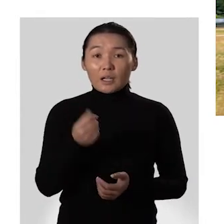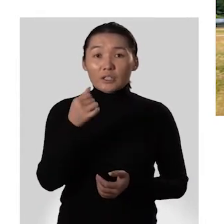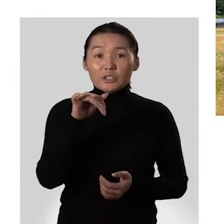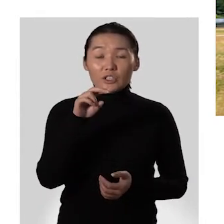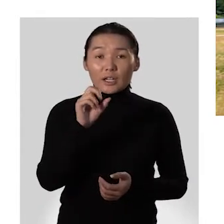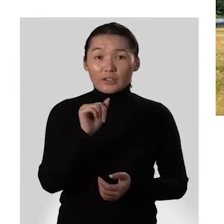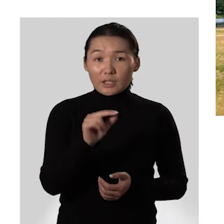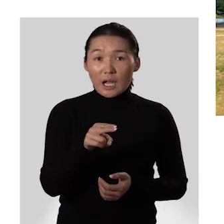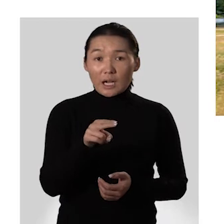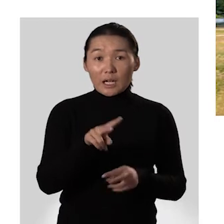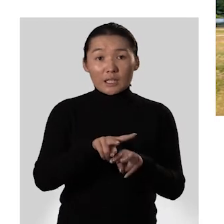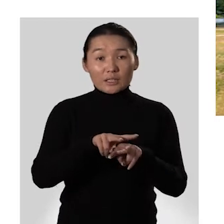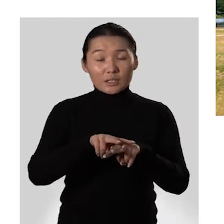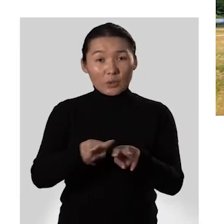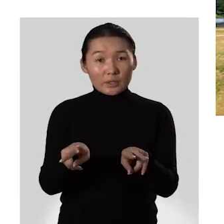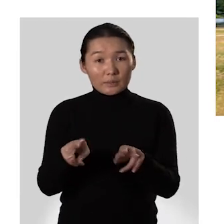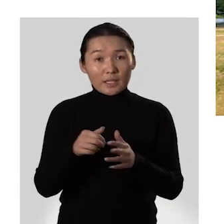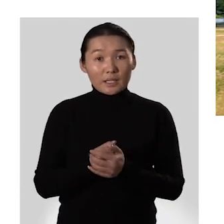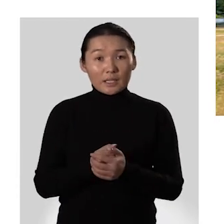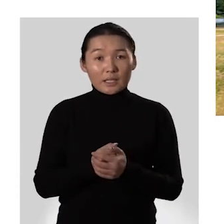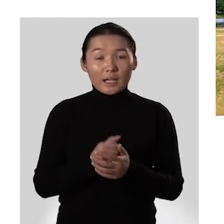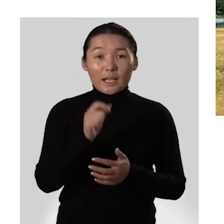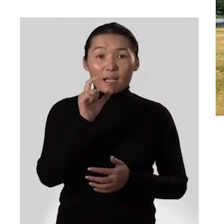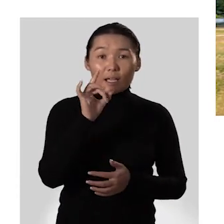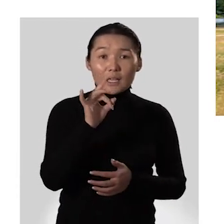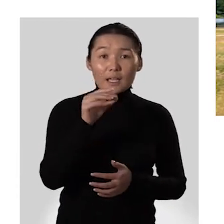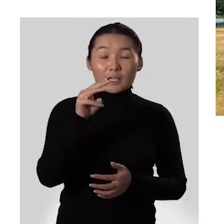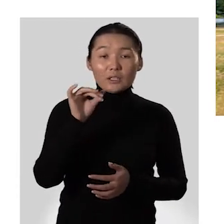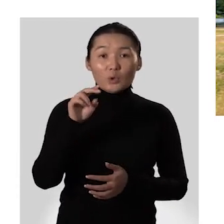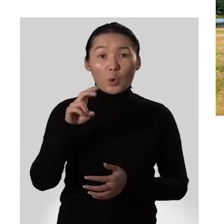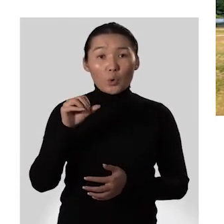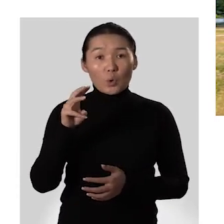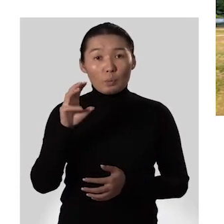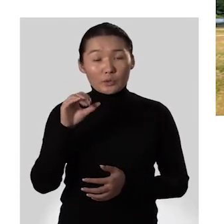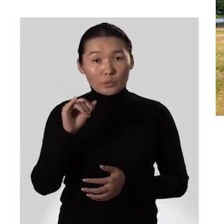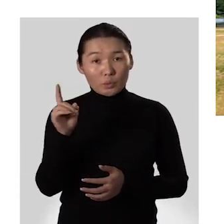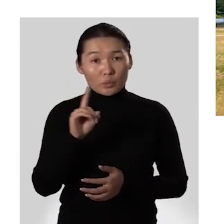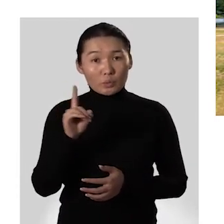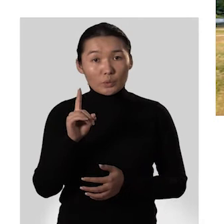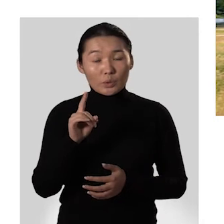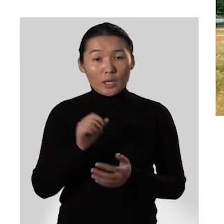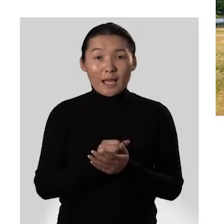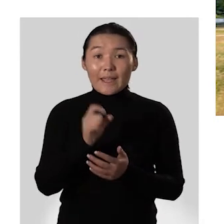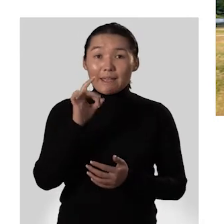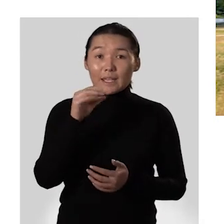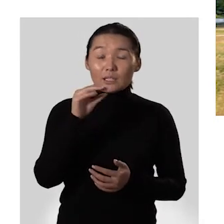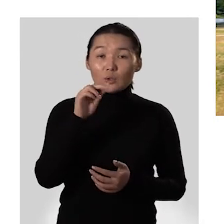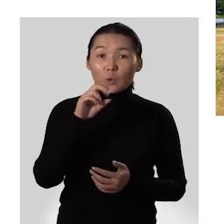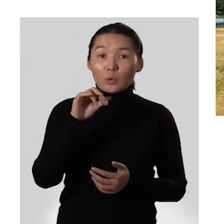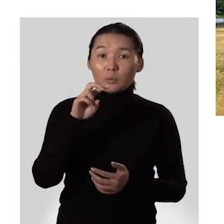Жайдак синонимдери: эр токумсуз, эр токулбаган.